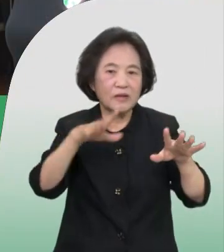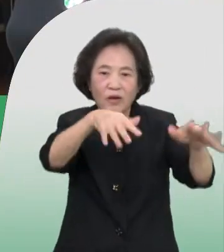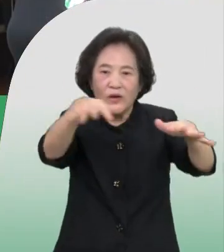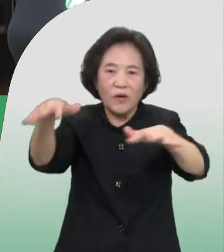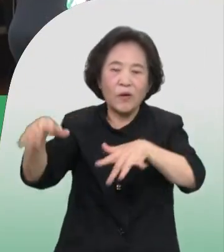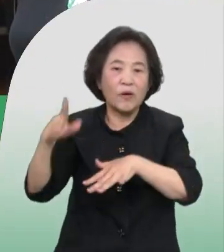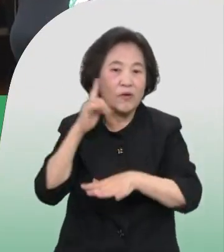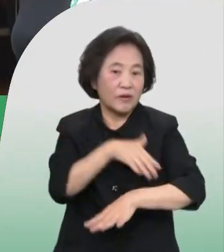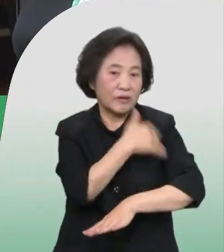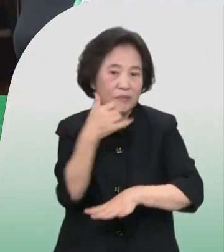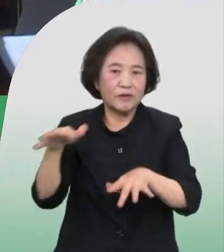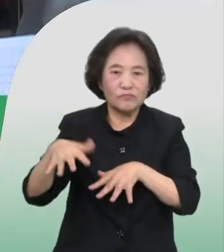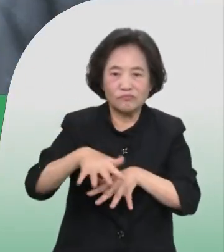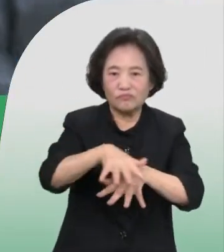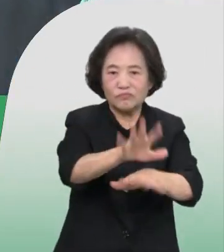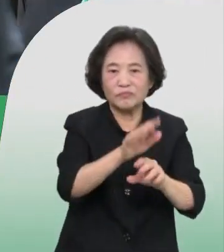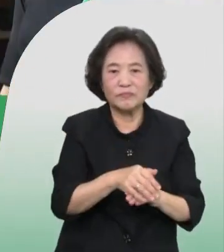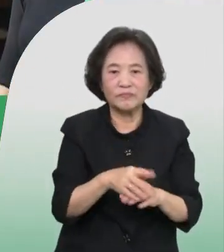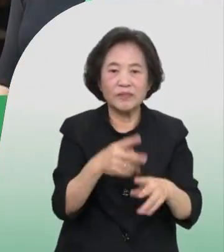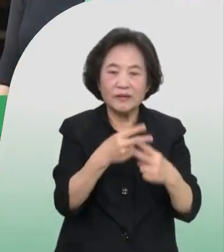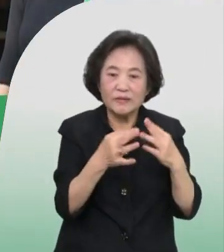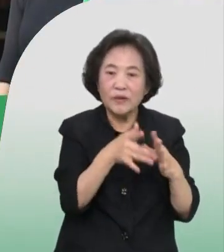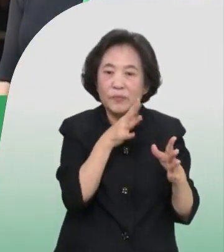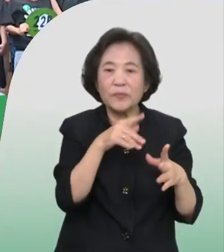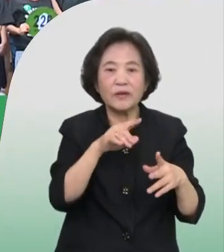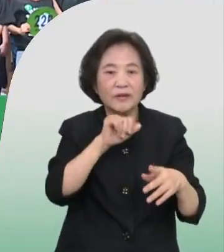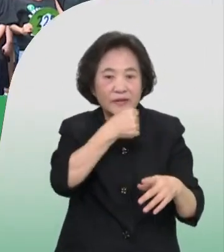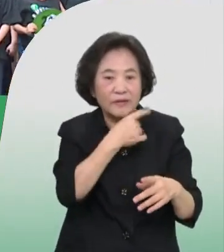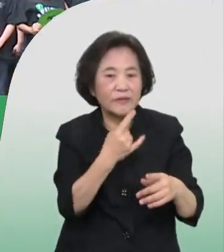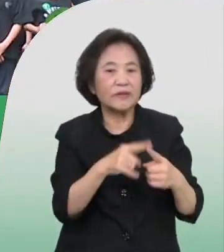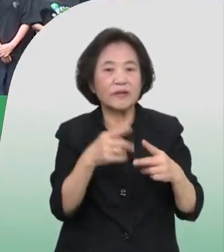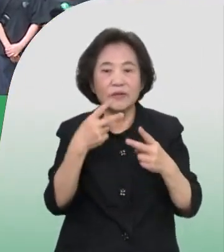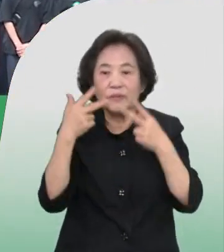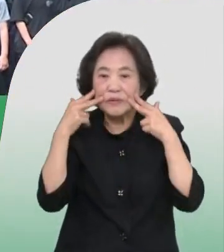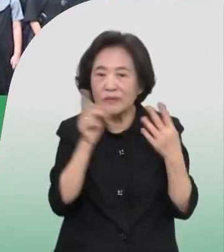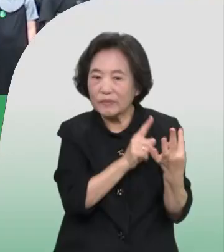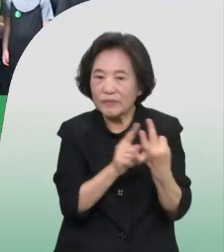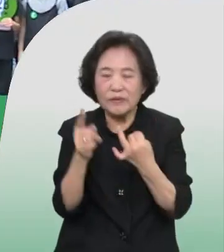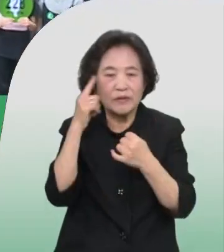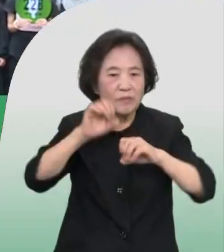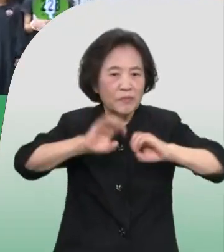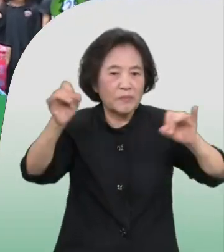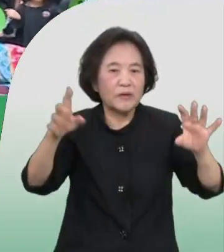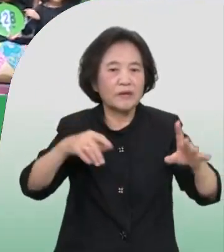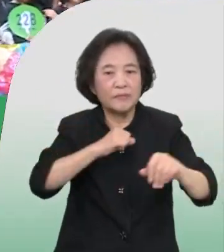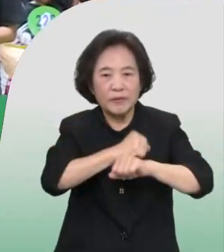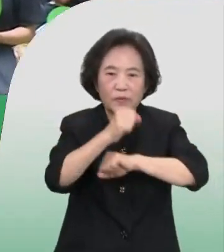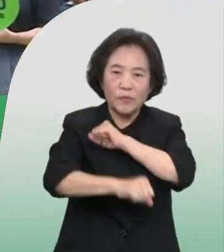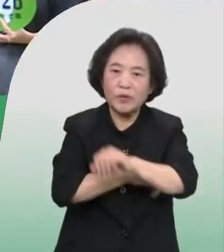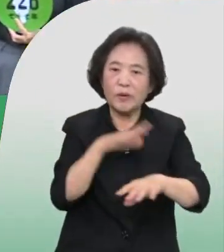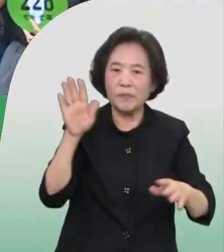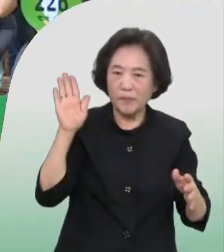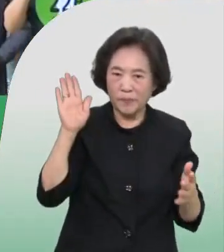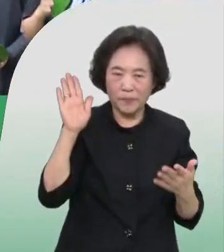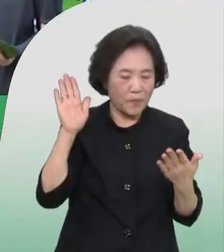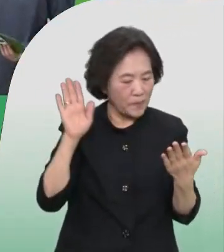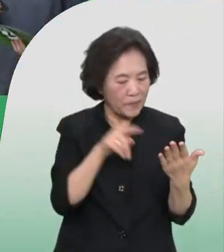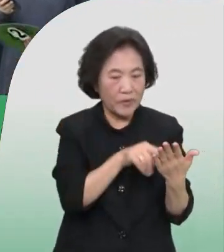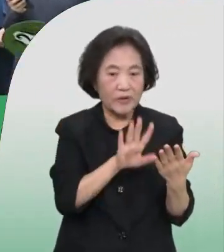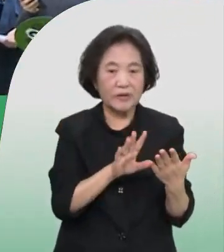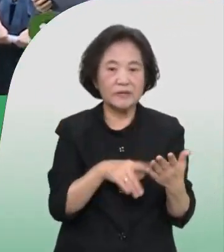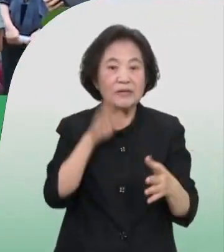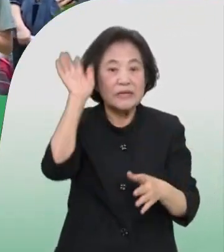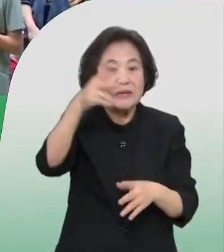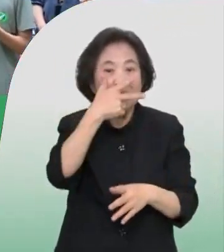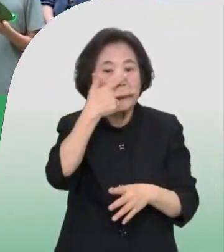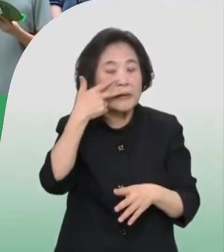众向下行上街路，被用卡法、火炉、童年出名法来献土行通新年。 要求未来蔡清、赖清